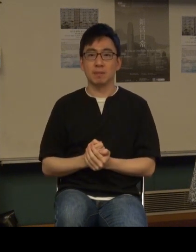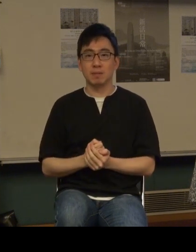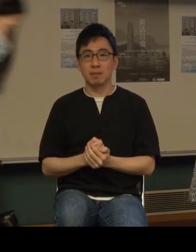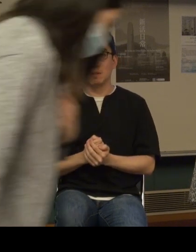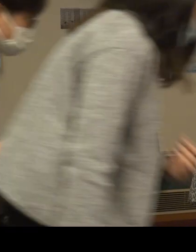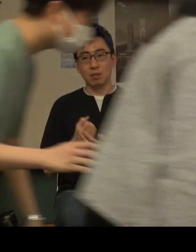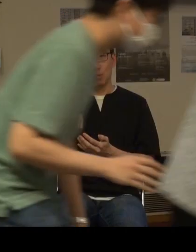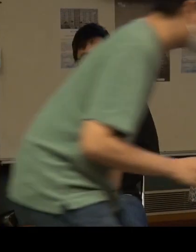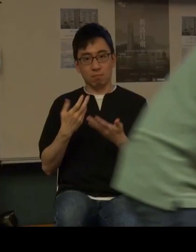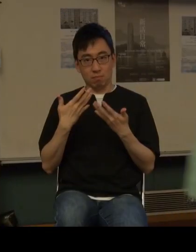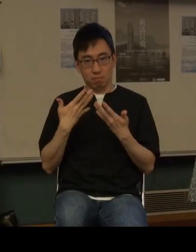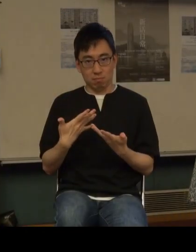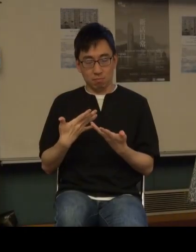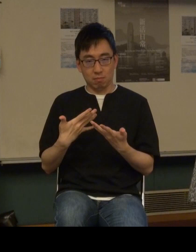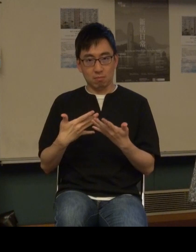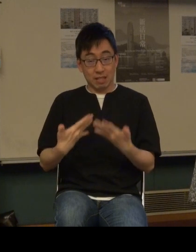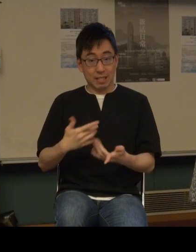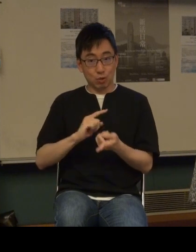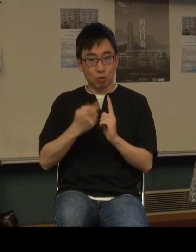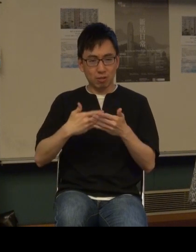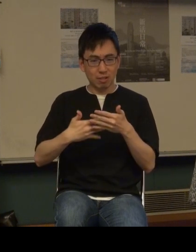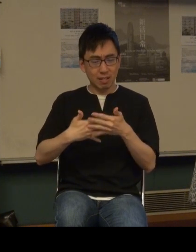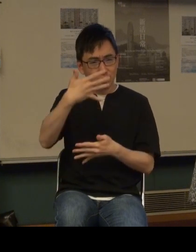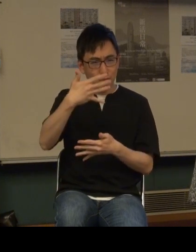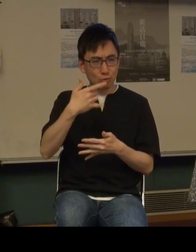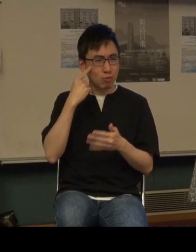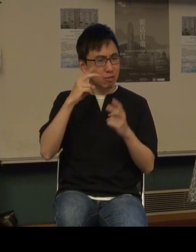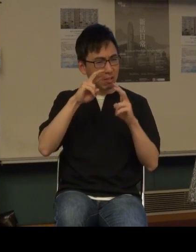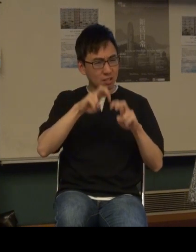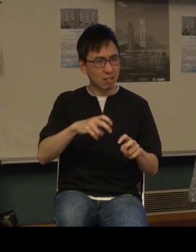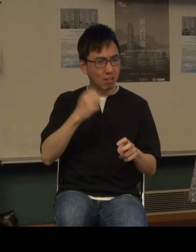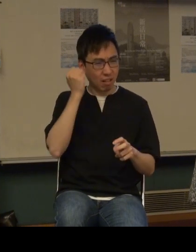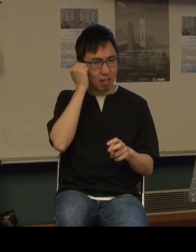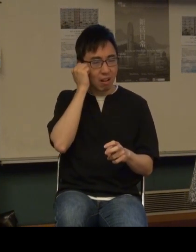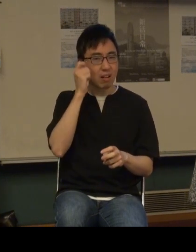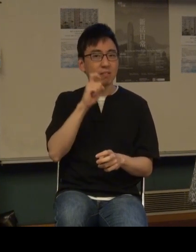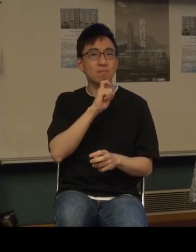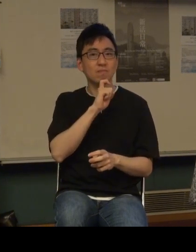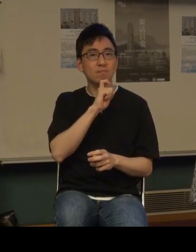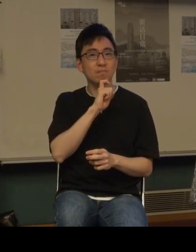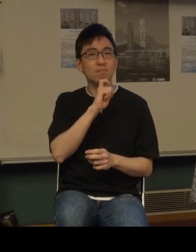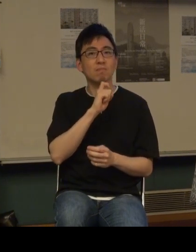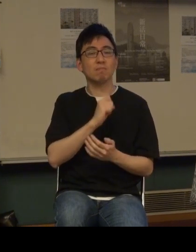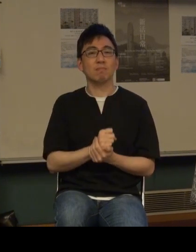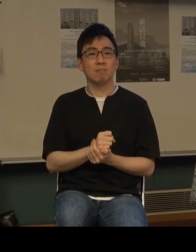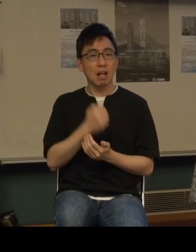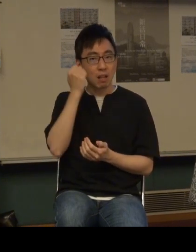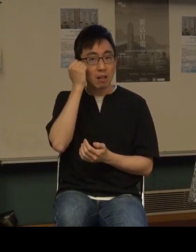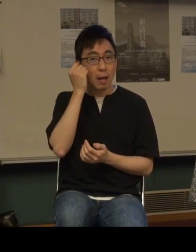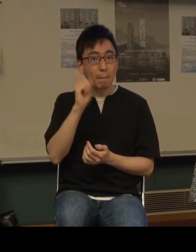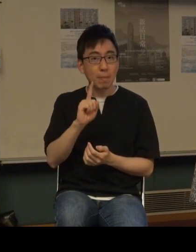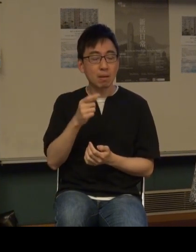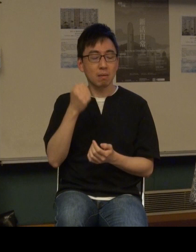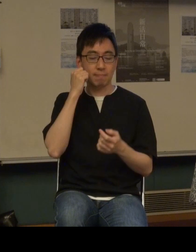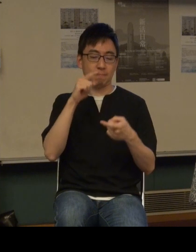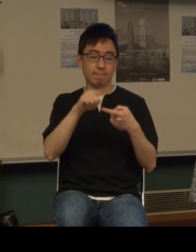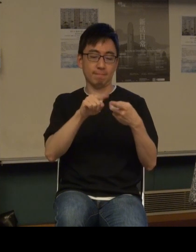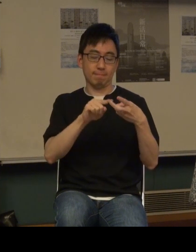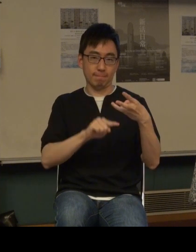建築咧係一個困難嘅，或者研究香港建築咧有一個困難，或者建築歷史有一個困難。嗰個困難咧有幾樣嘢